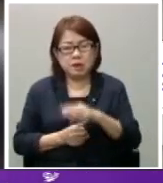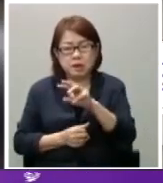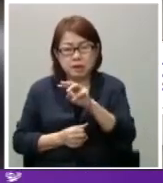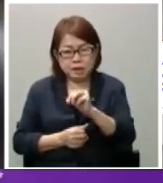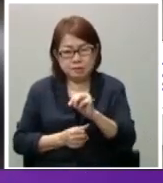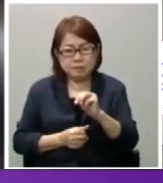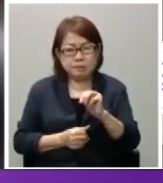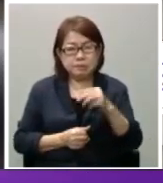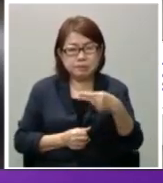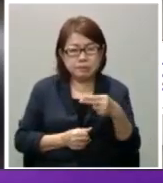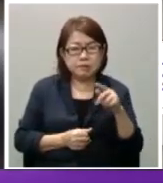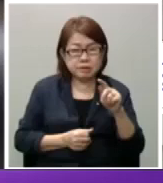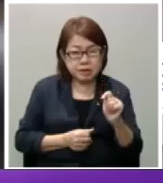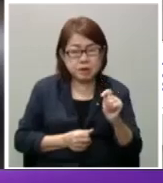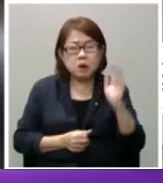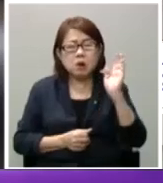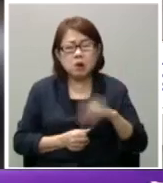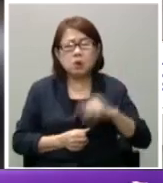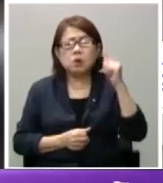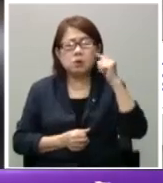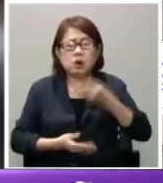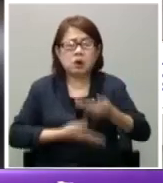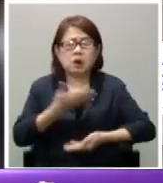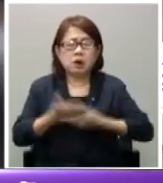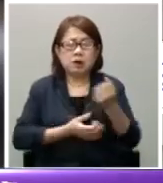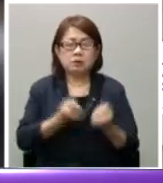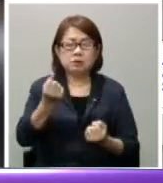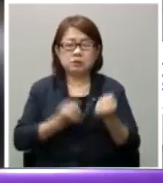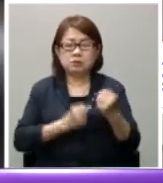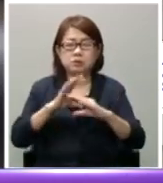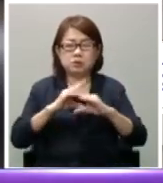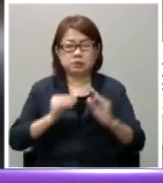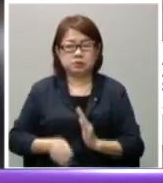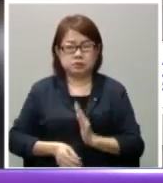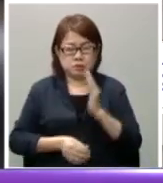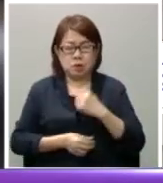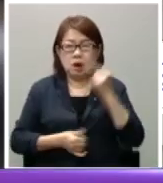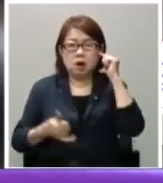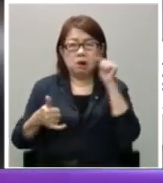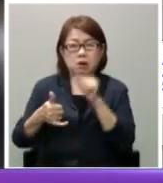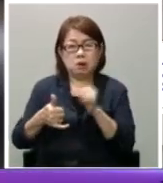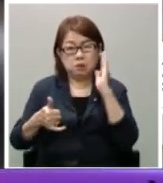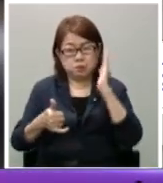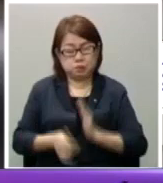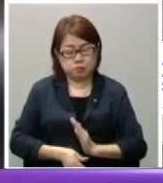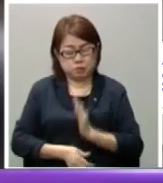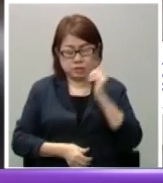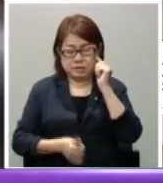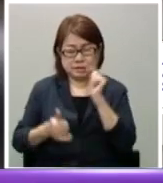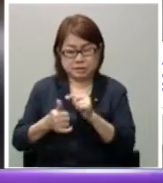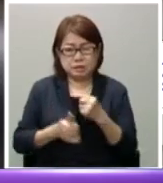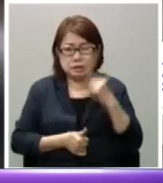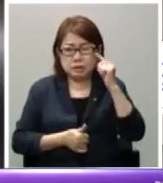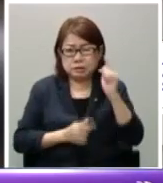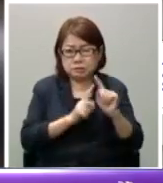ป็นบริษัทค้ารถยนต์ผมก็นึกถึงหนุ่มไฮโซคนหนึ่งได้ครับอันนี้นี่จริงๆผมไม่ได้มีเจตนาเป็นอย่างอื่นนะครับเพราะว่าดร.